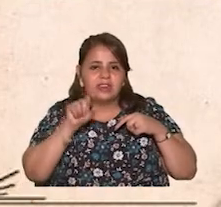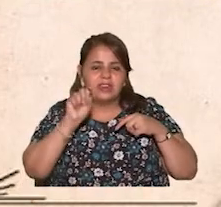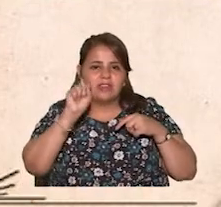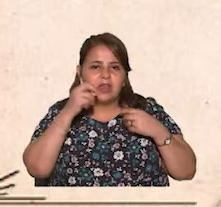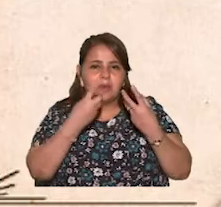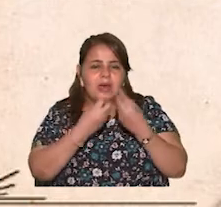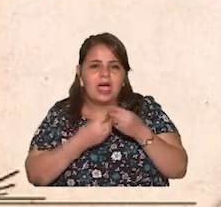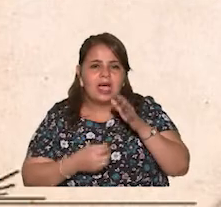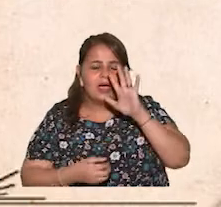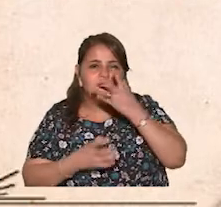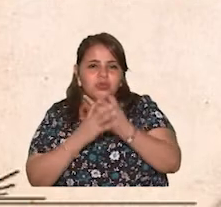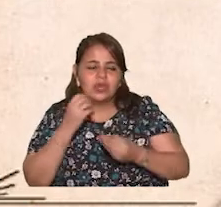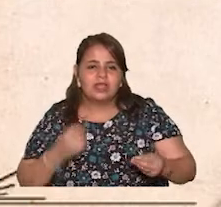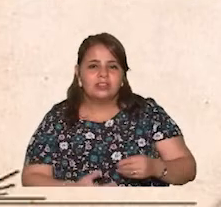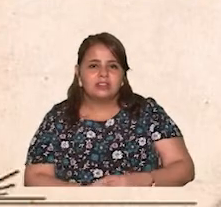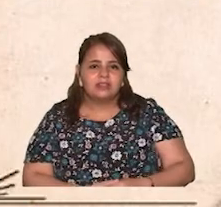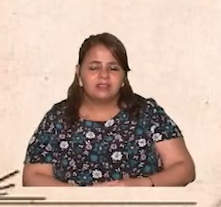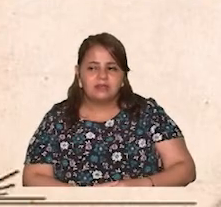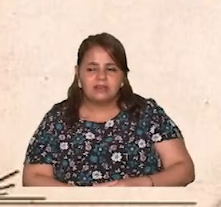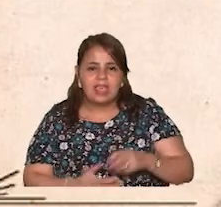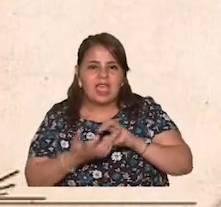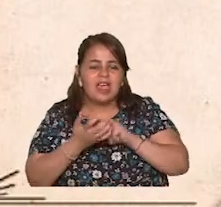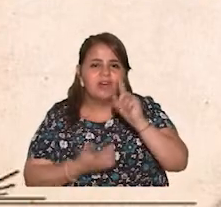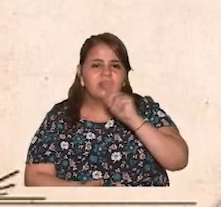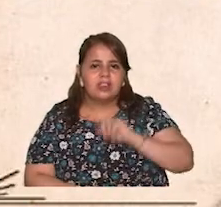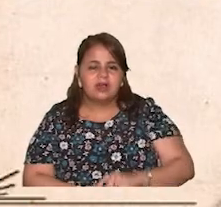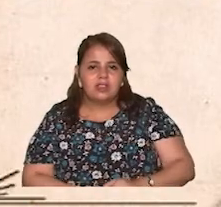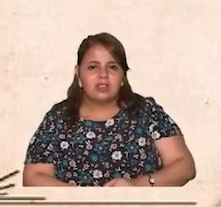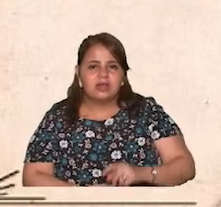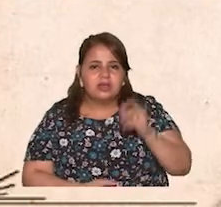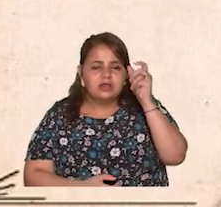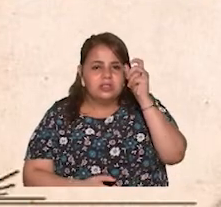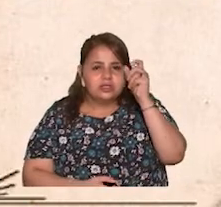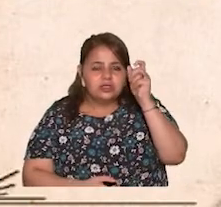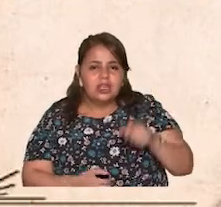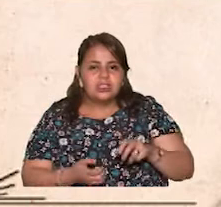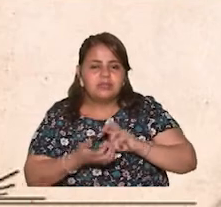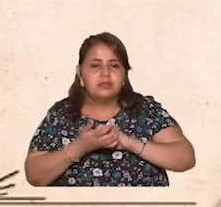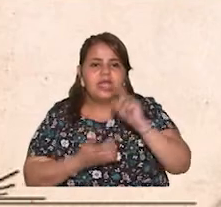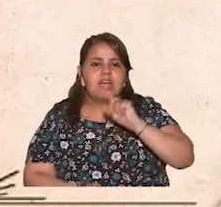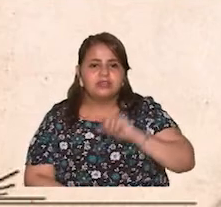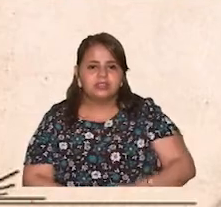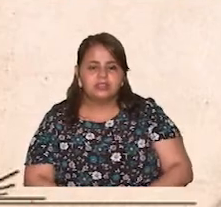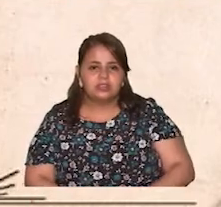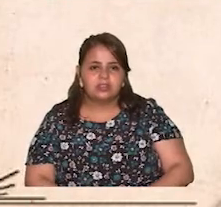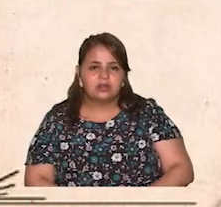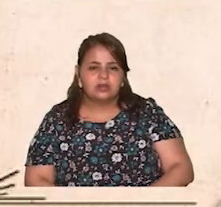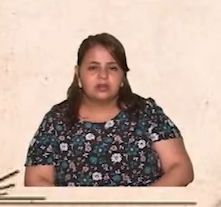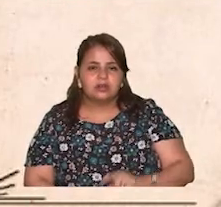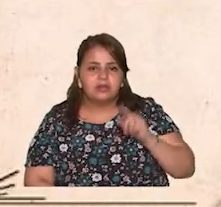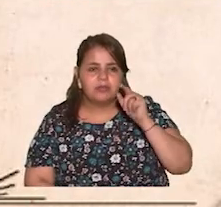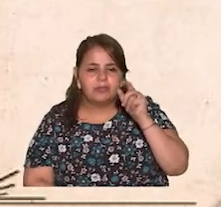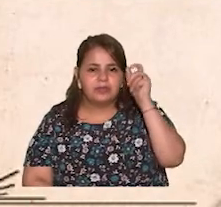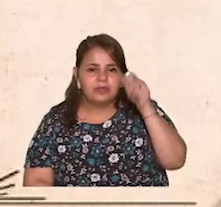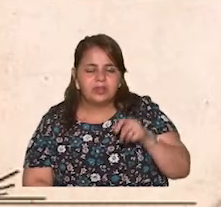المهم انهم يروحوا السماء، مش مهم اللي يحصل. فالواحد ما يخافش، بمعنى ان الخوف هو برضو